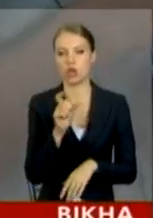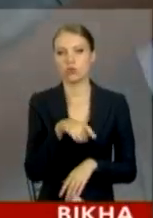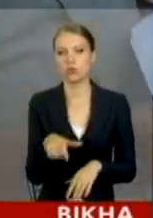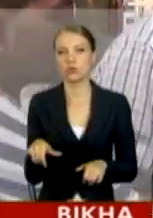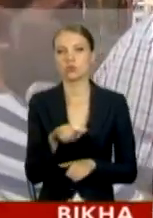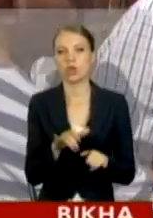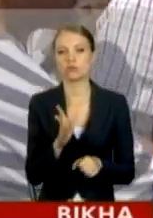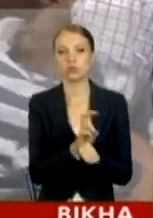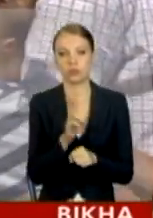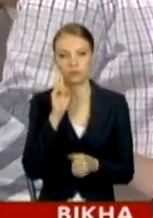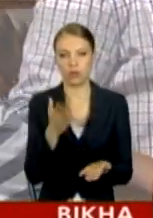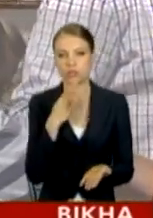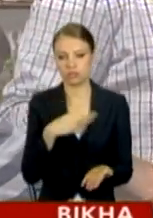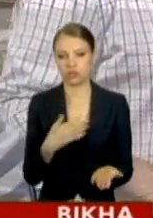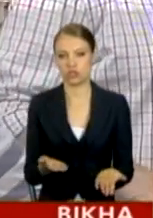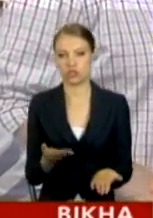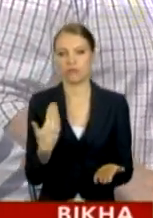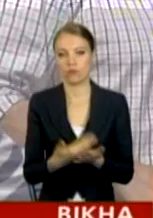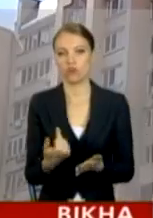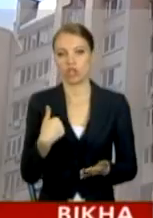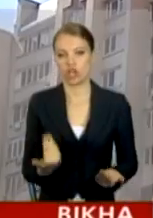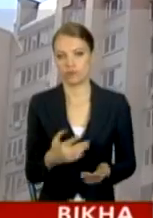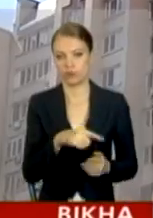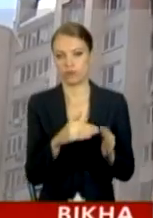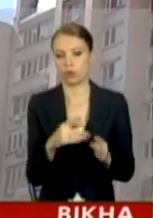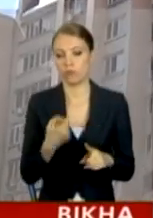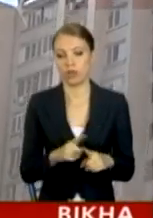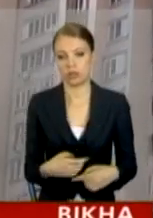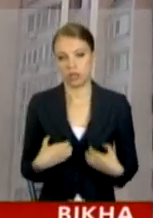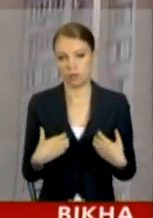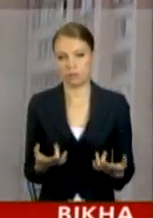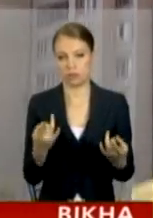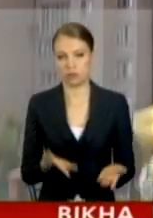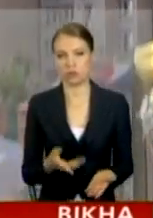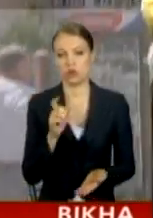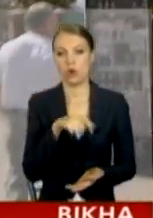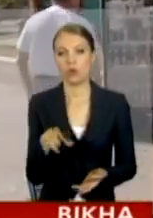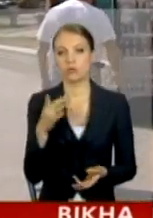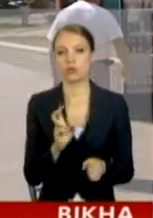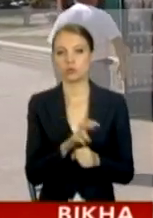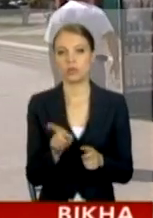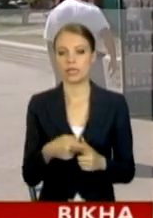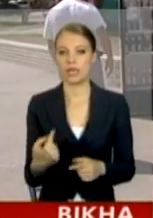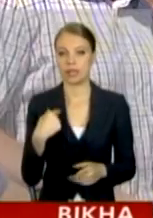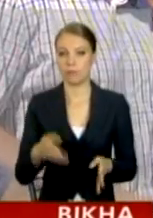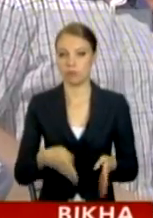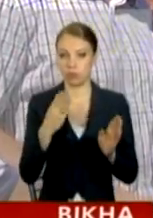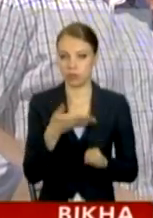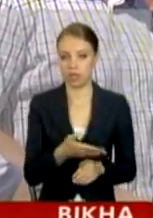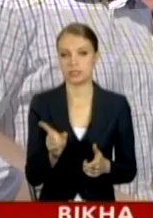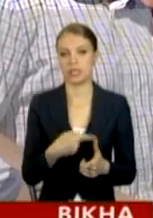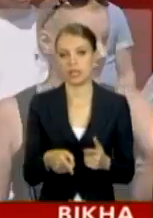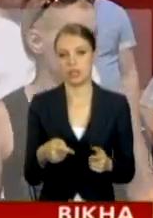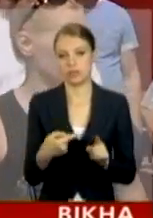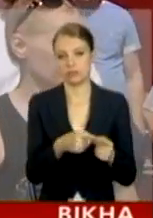куди будуть ходити в туалет? От ви мені скажіть, от я живу в домі, це капець. Просто. Вони всі ходять ілі к нам в під'їзди, ілі здесь,